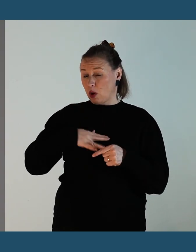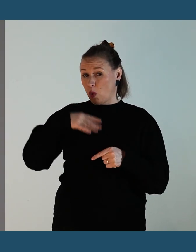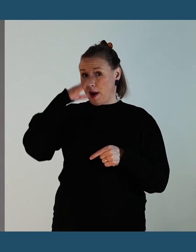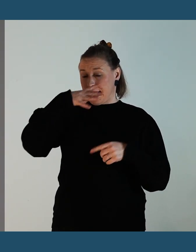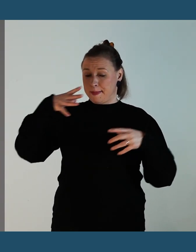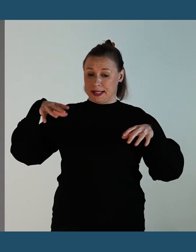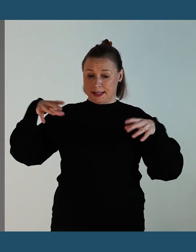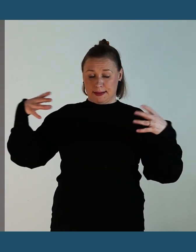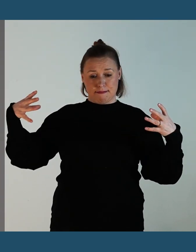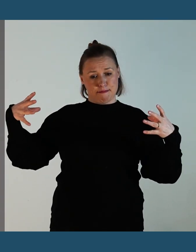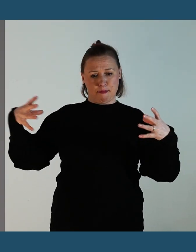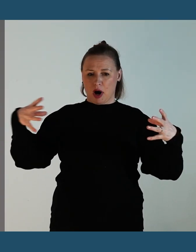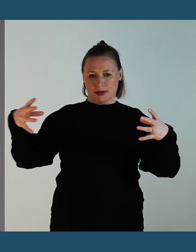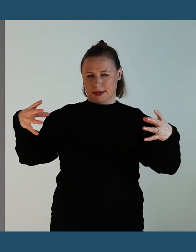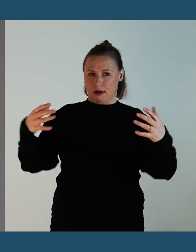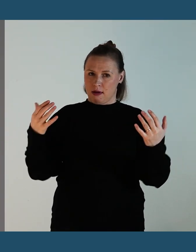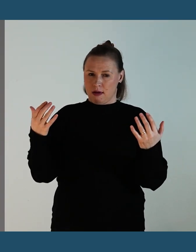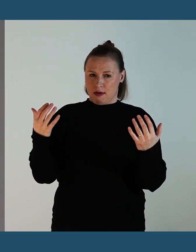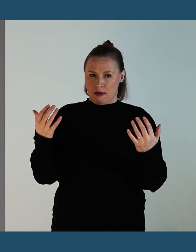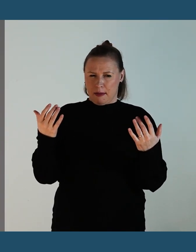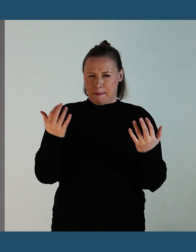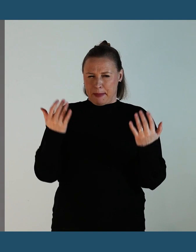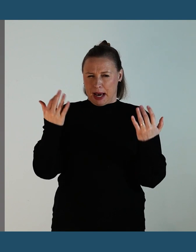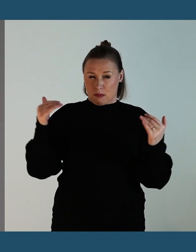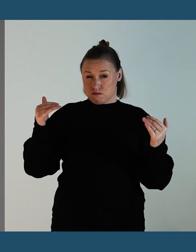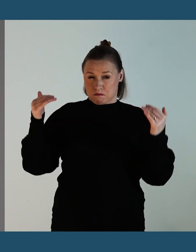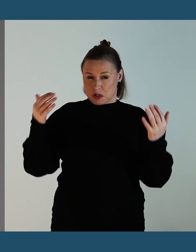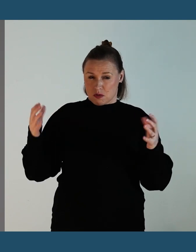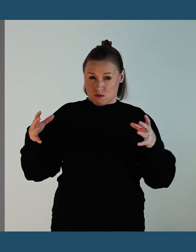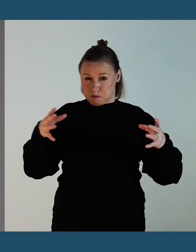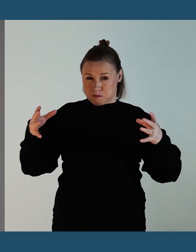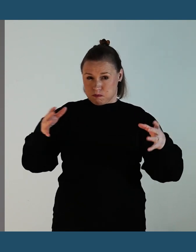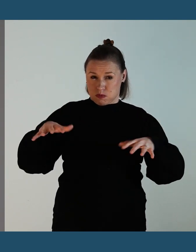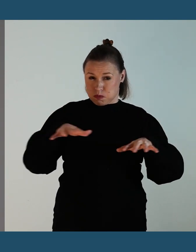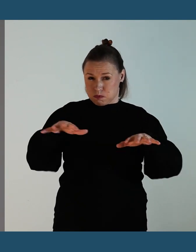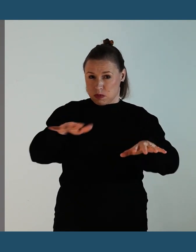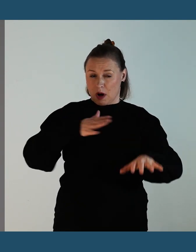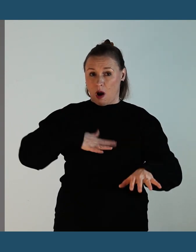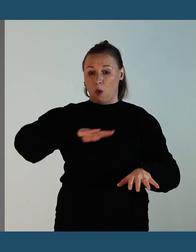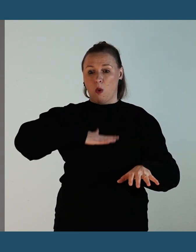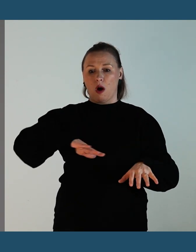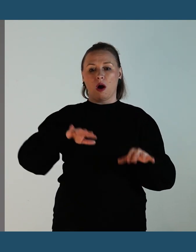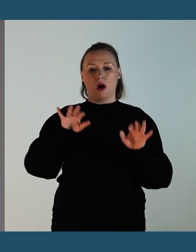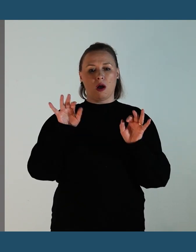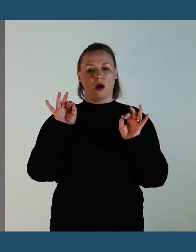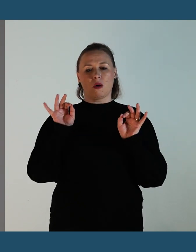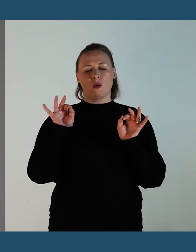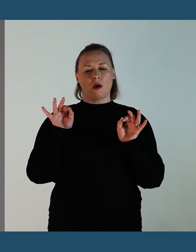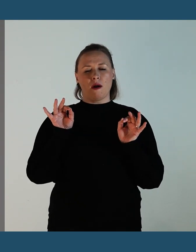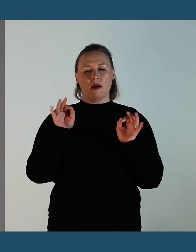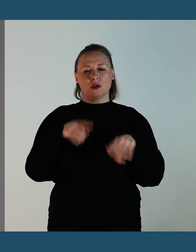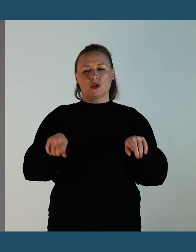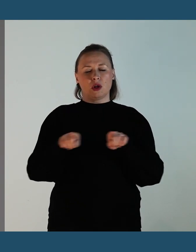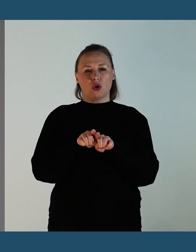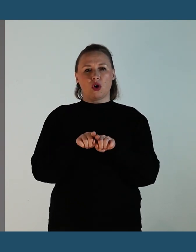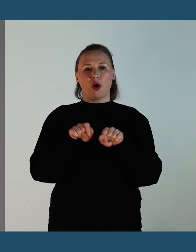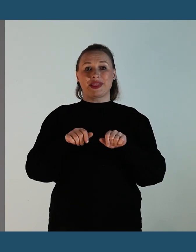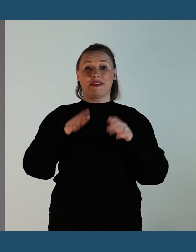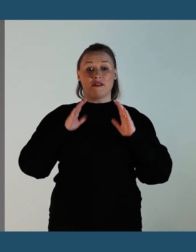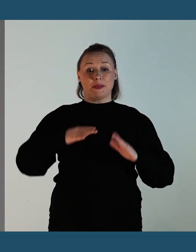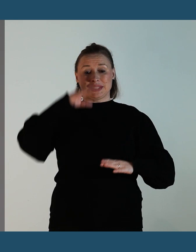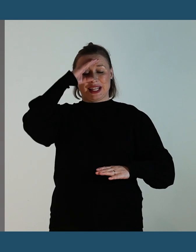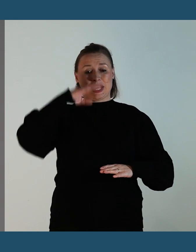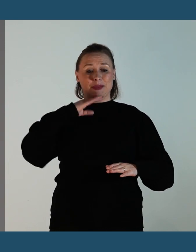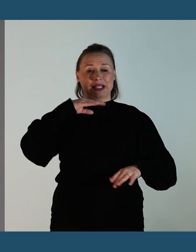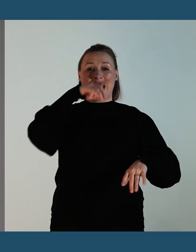liikkeelle, ensinnäkin tuoda esille se vammaisten ihmisten kirjo. Ja mä en ole itse tämän